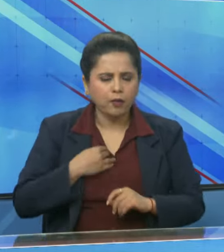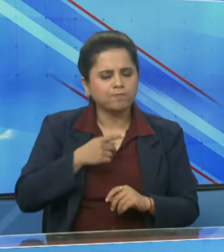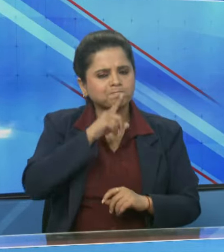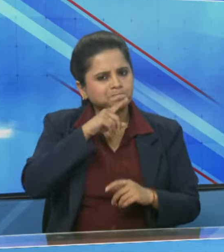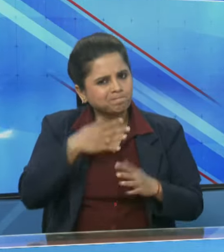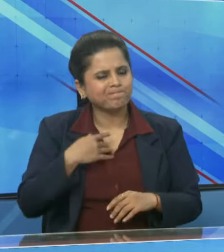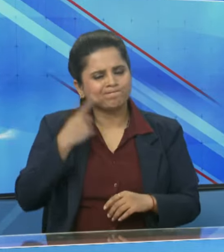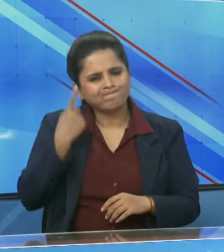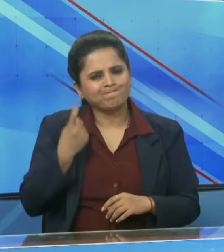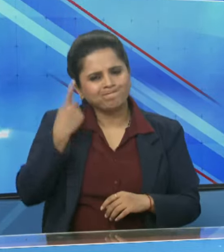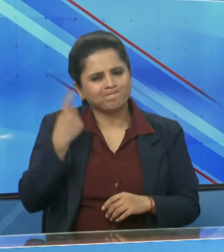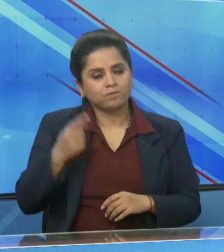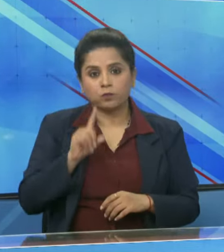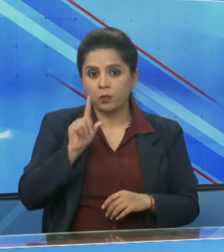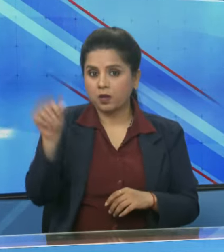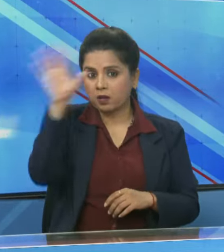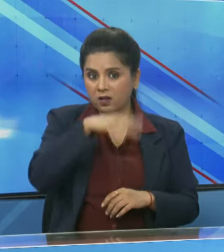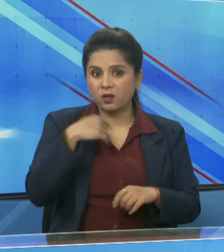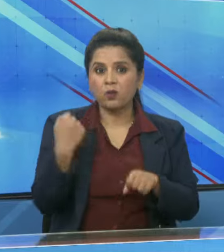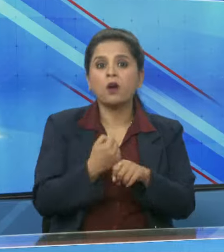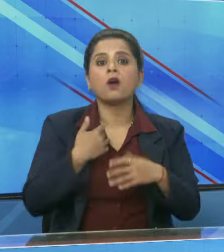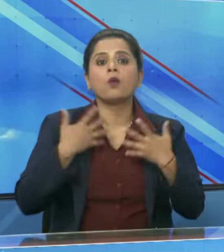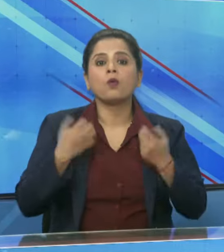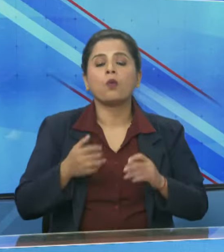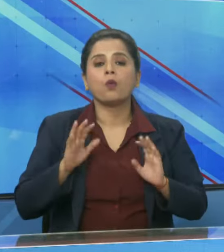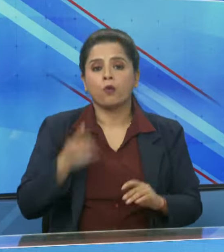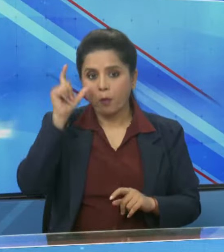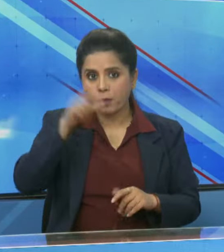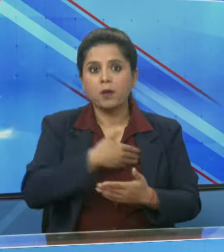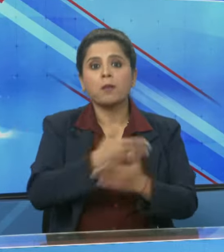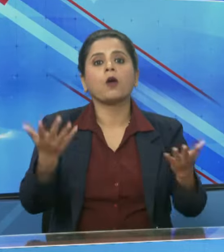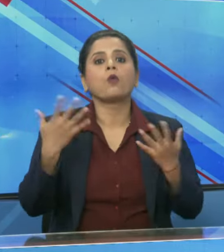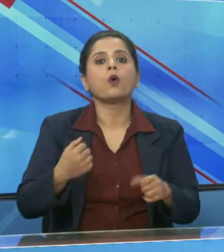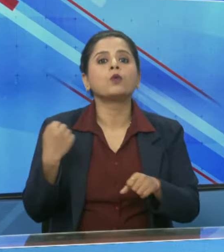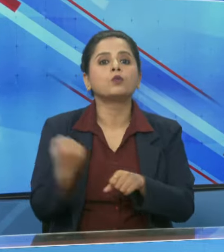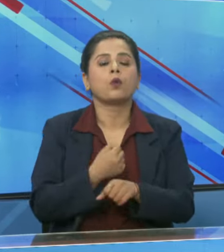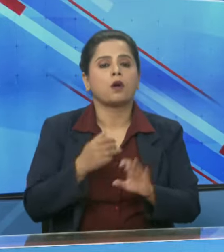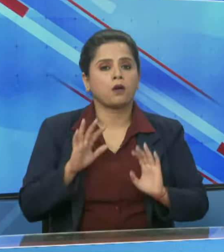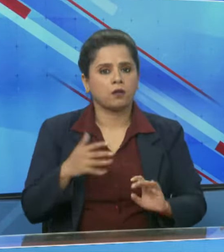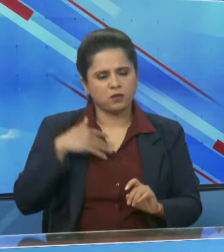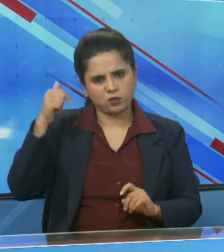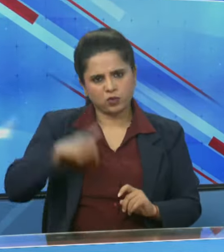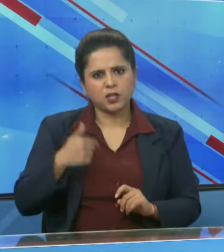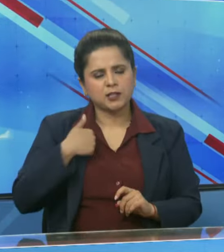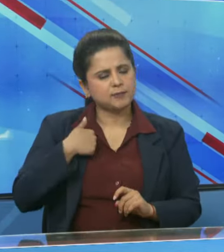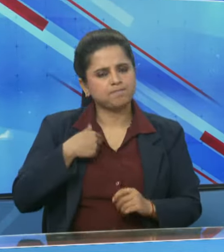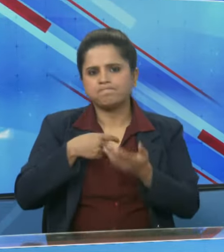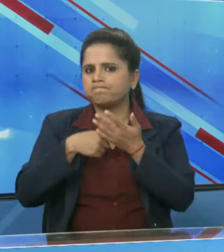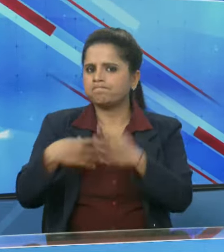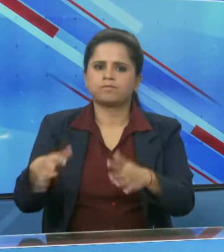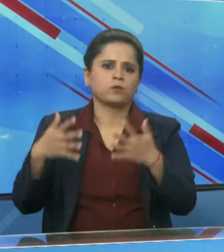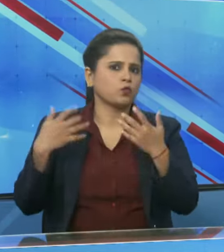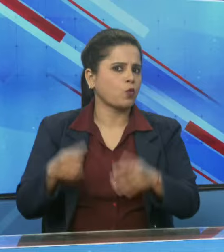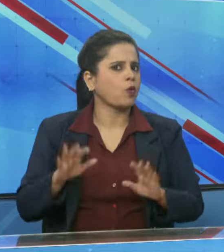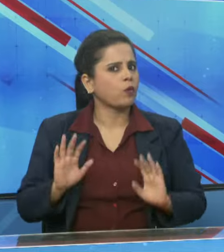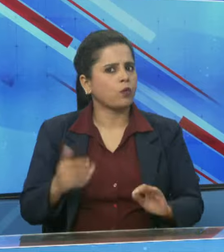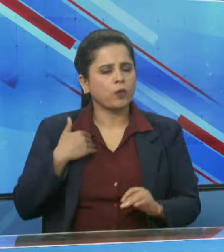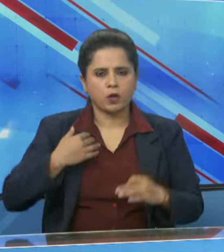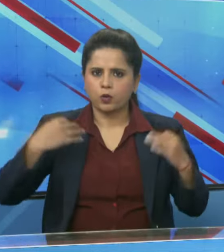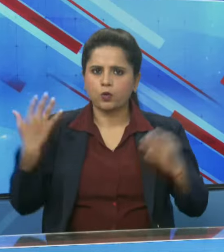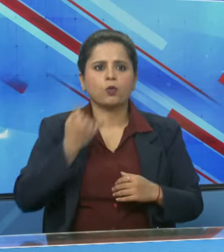रहे, लेकिन देश के लिए काम करना चाहते हैं, देश के लोगों के लिए काम करना चाहते हैं, इसलिए आज मजबूरी में पार्टी छोड़नी पड़ रही है, कहीं नया